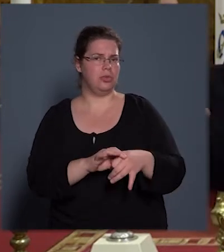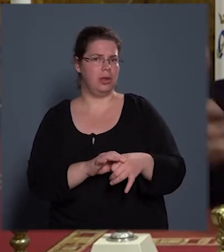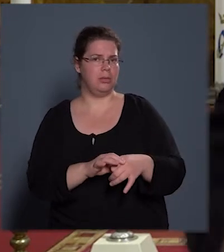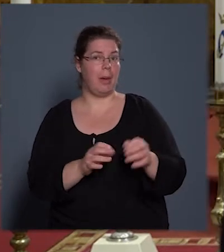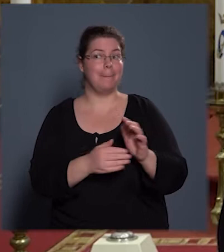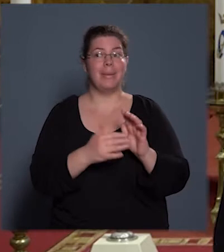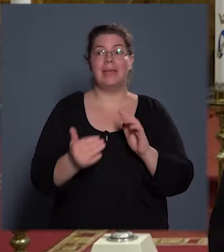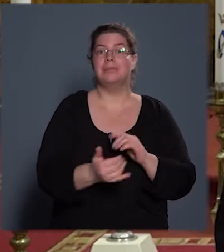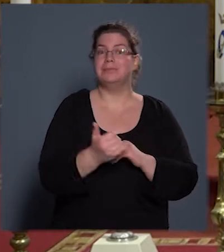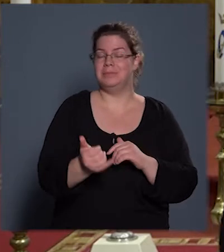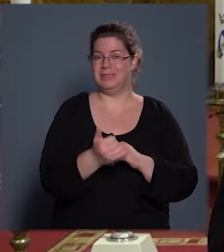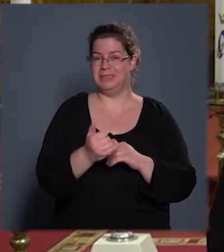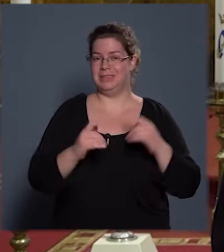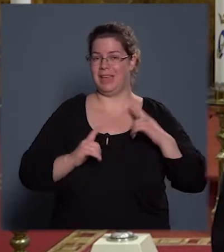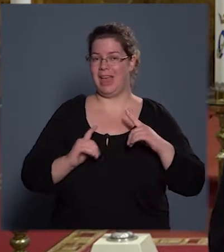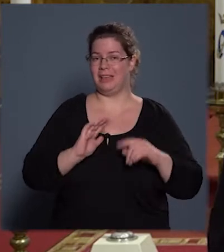mindig adventnek